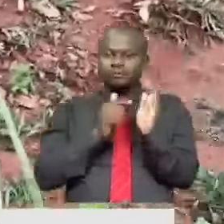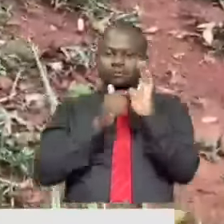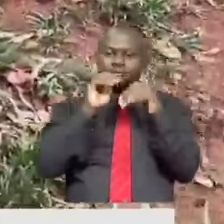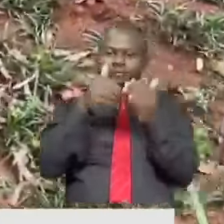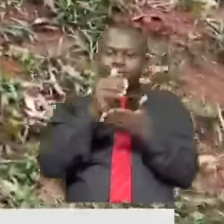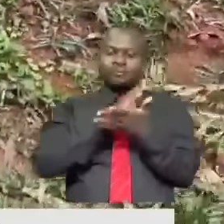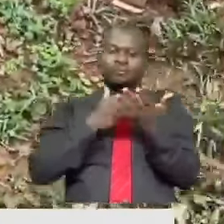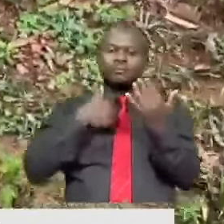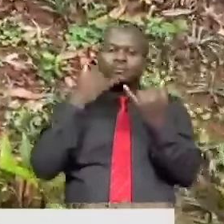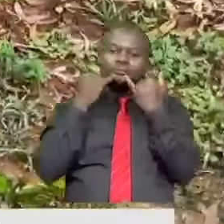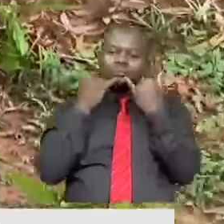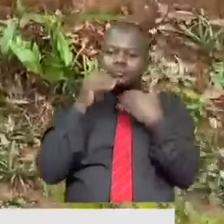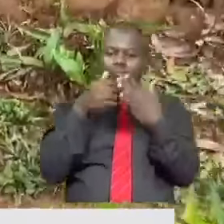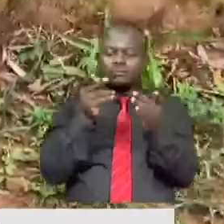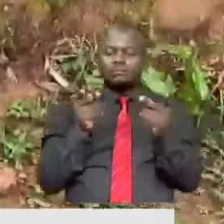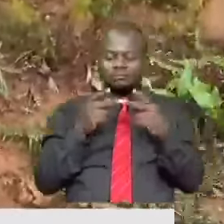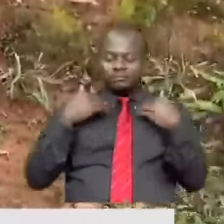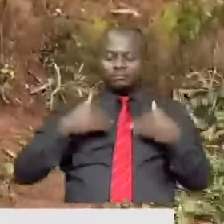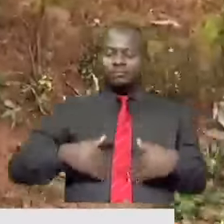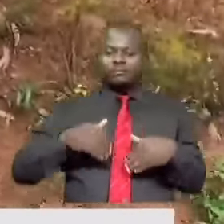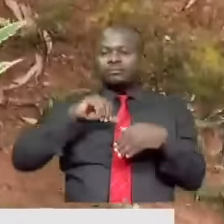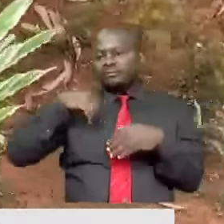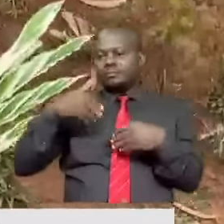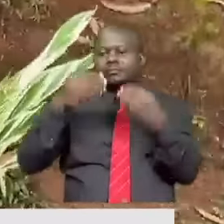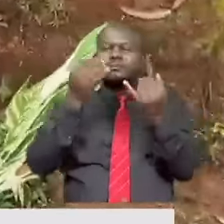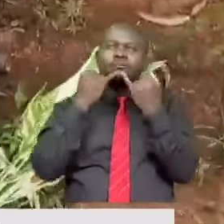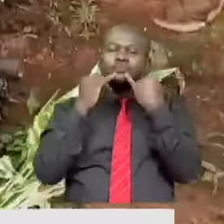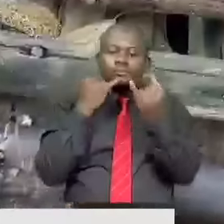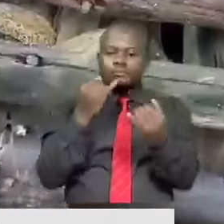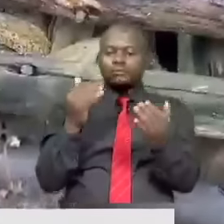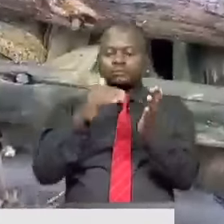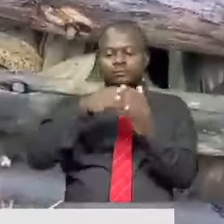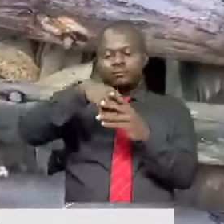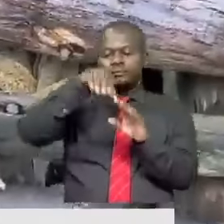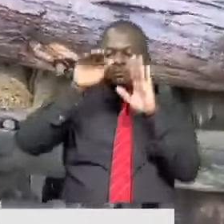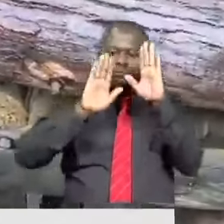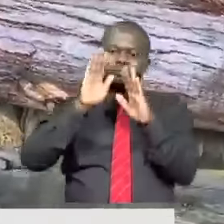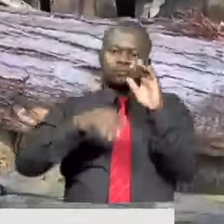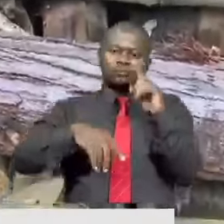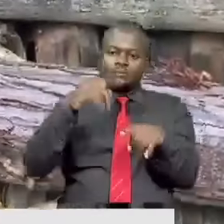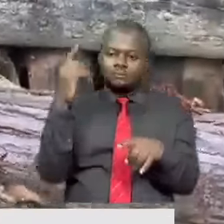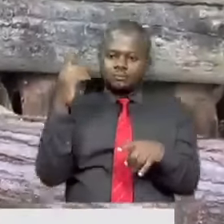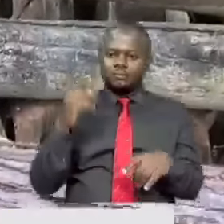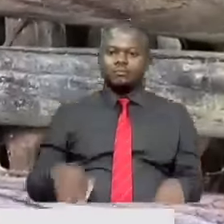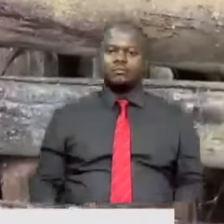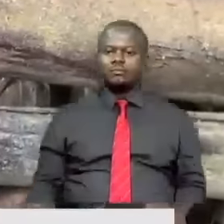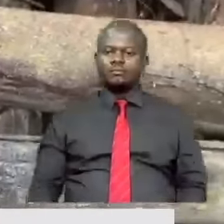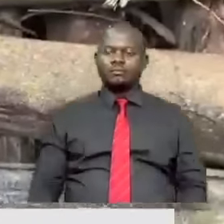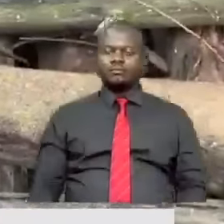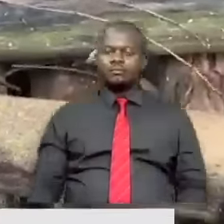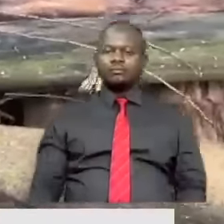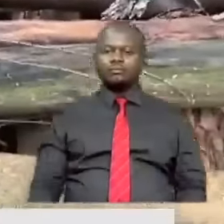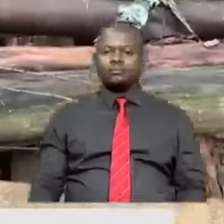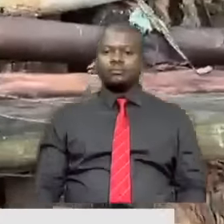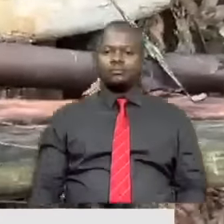baturage bafite amakuru yahari imibiri binangiye gutanga amakuru harimo n'abagize uruhare mu kubica Jean Paul Turatsinze